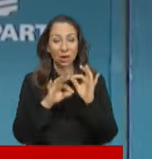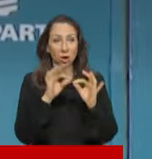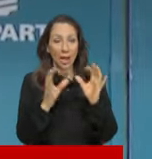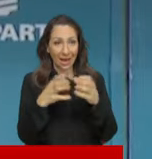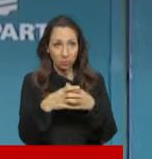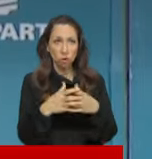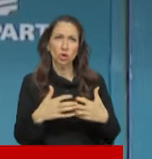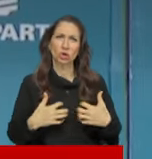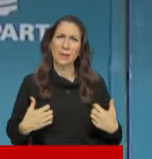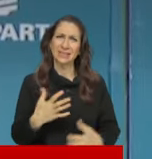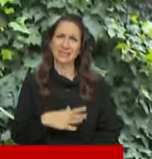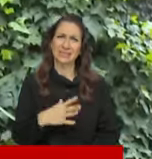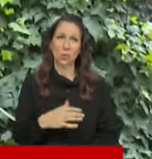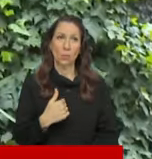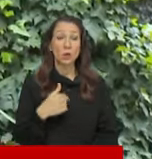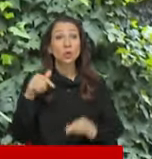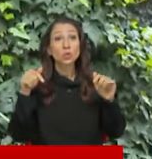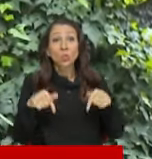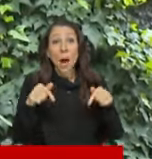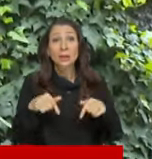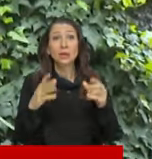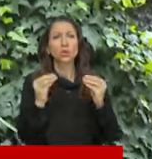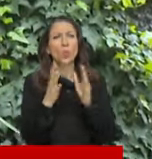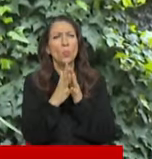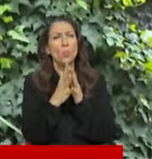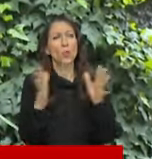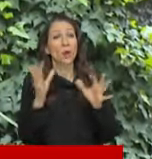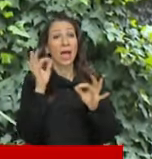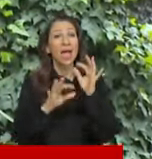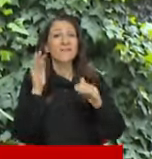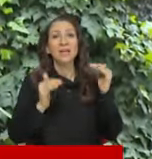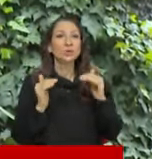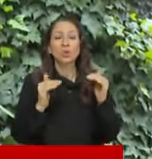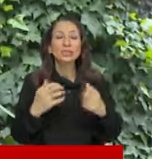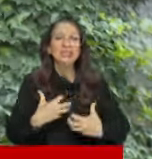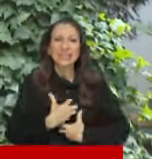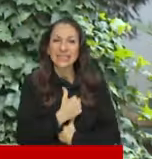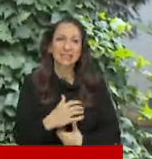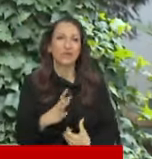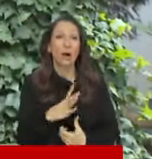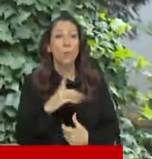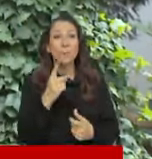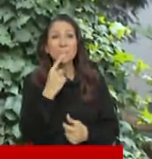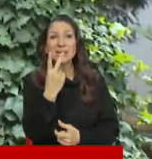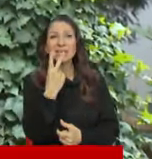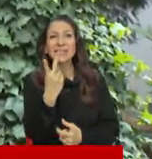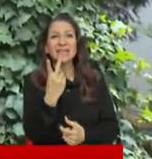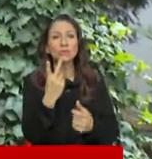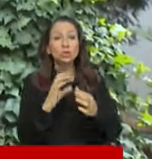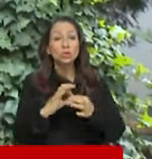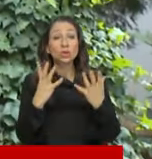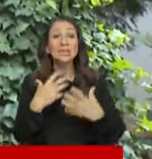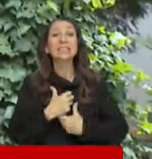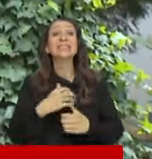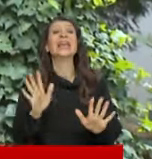ekibimize güvenmesini istiyorum şu anda çok büyük bir enflasyon kriziyle ile karşı karşıyayız böyle bir ik yılda çözüme kavuşan bir